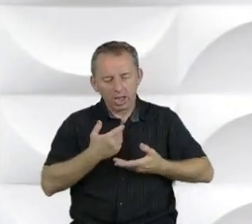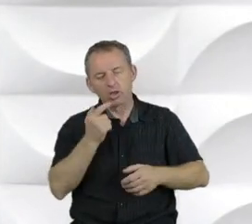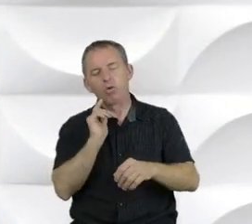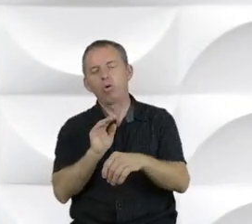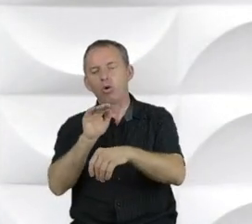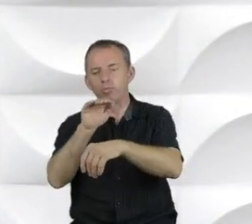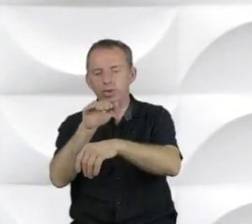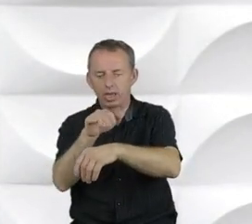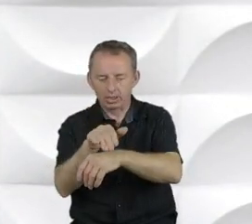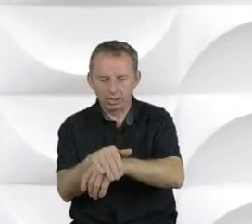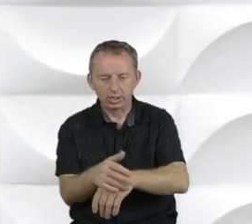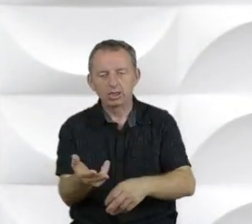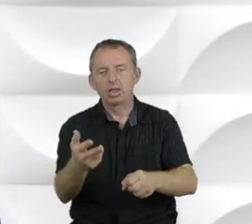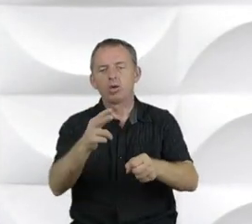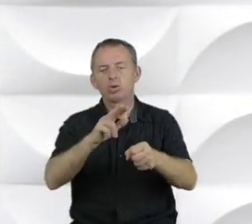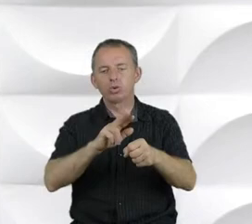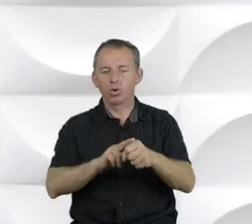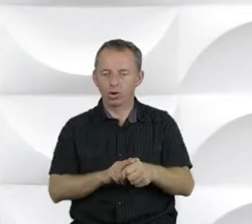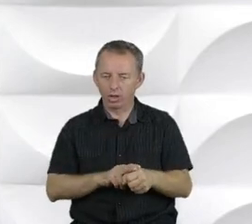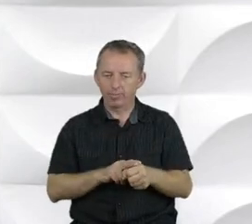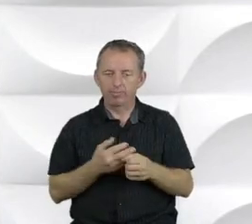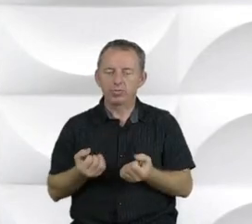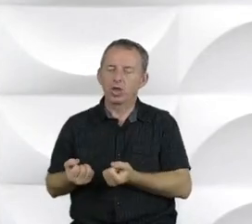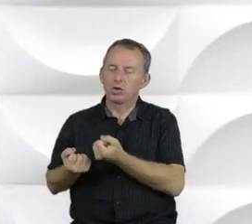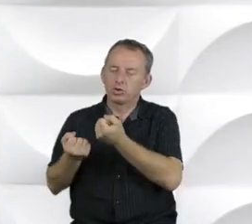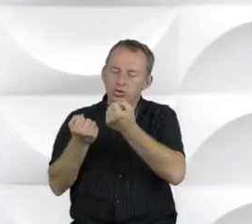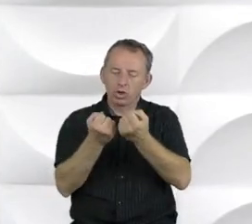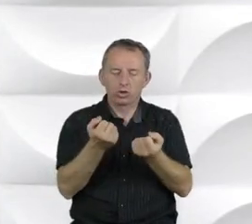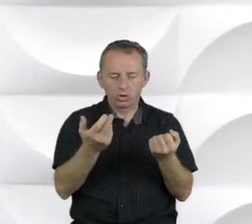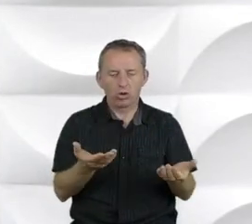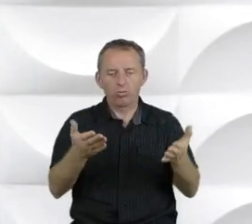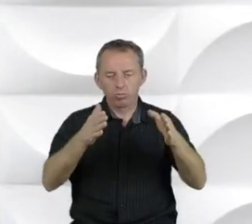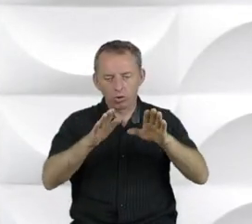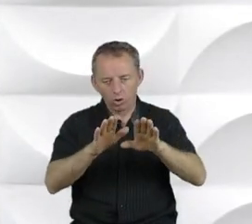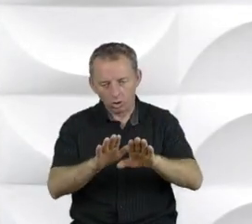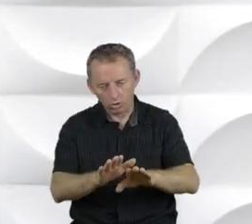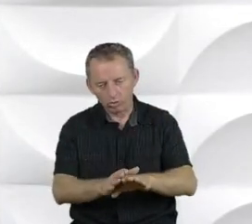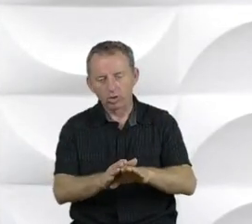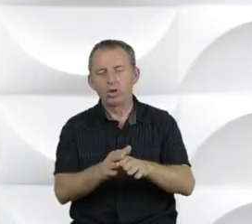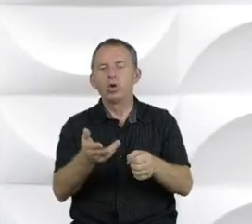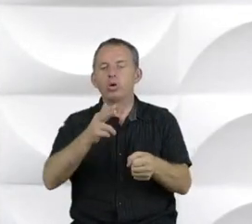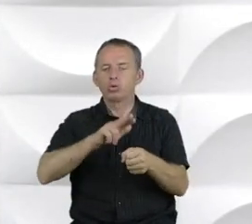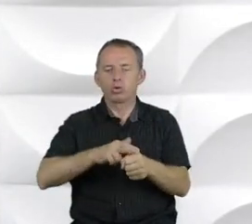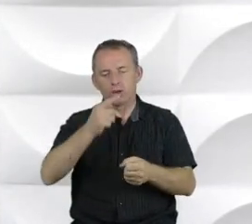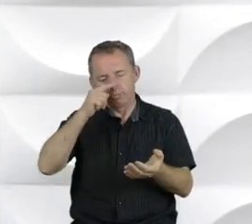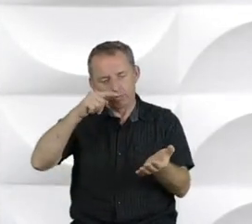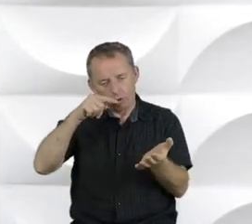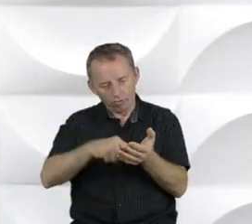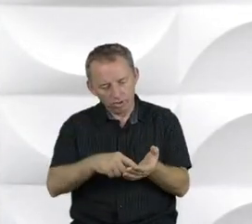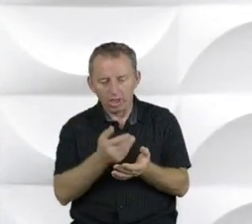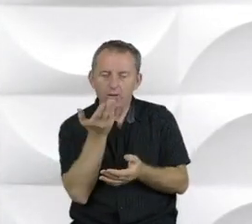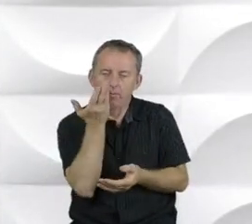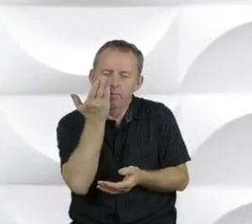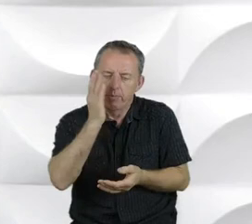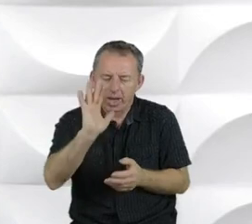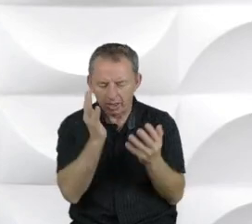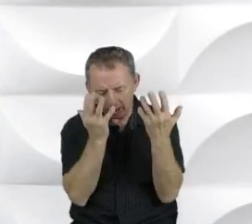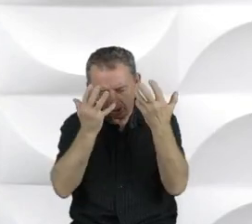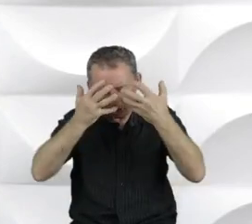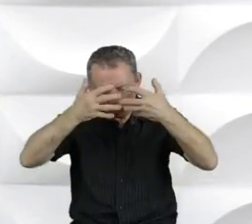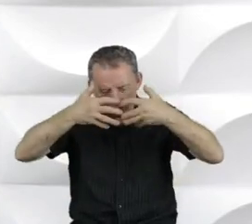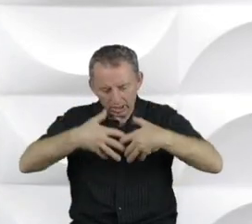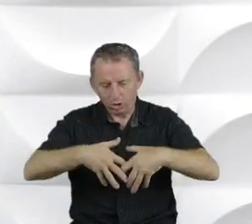obietnice, które niosą błogosławieństwa, na których powinniśmy się bardziej